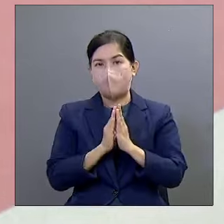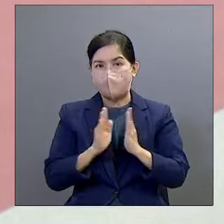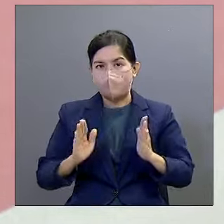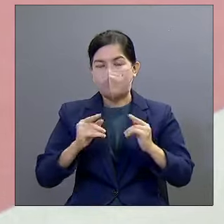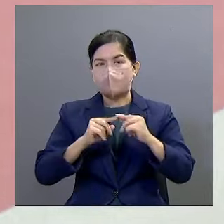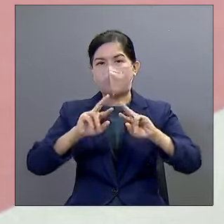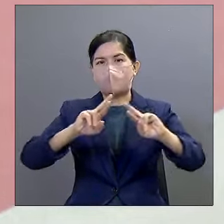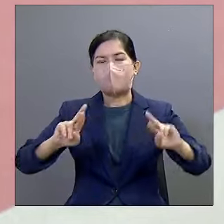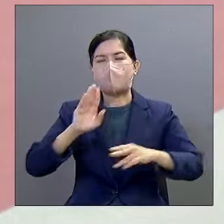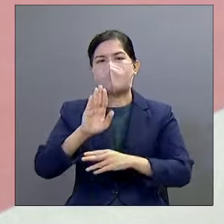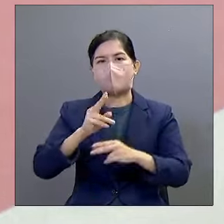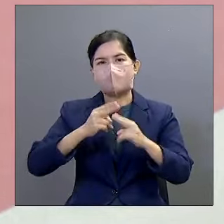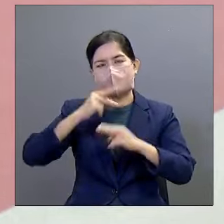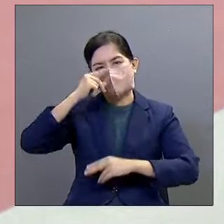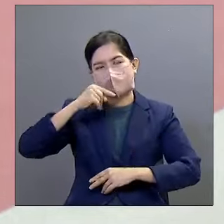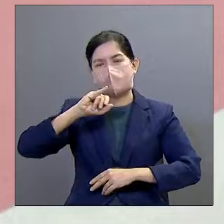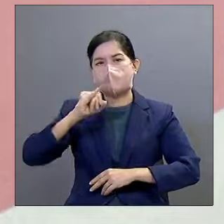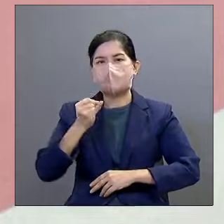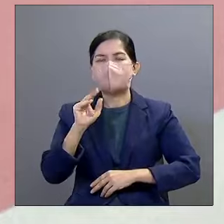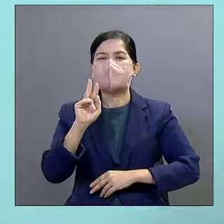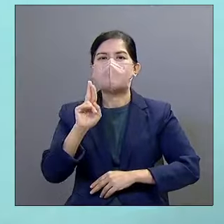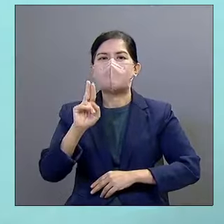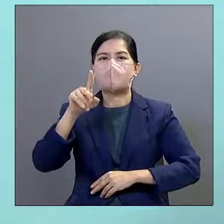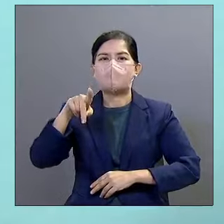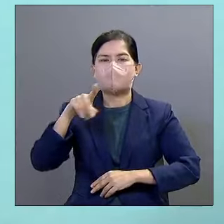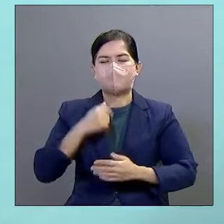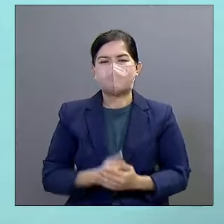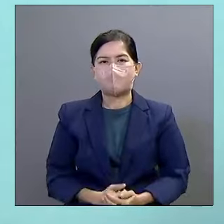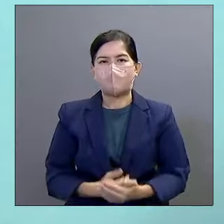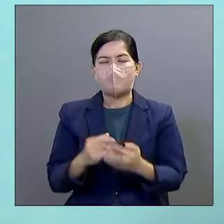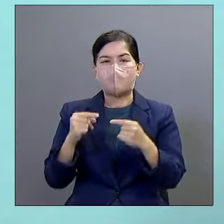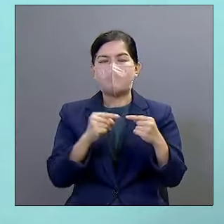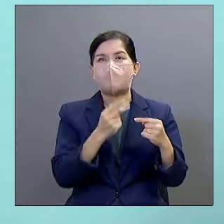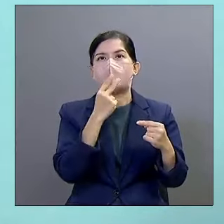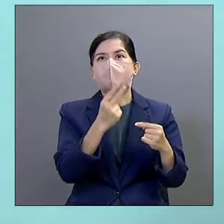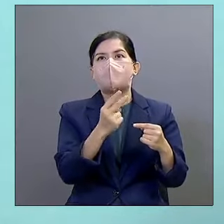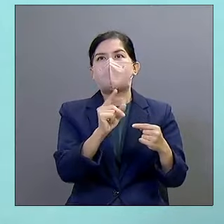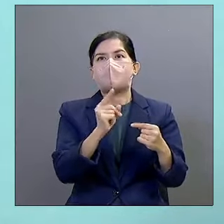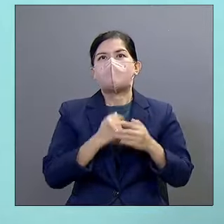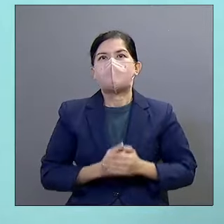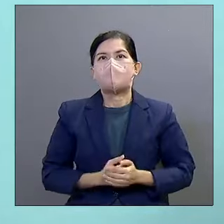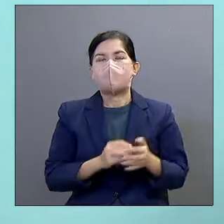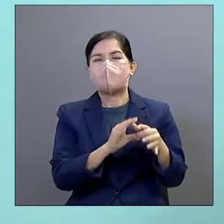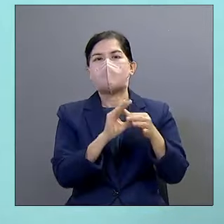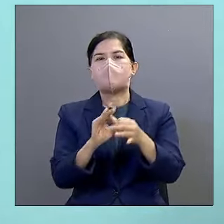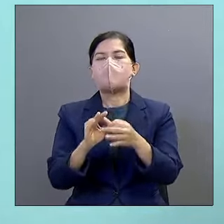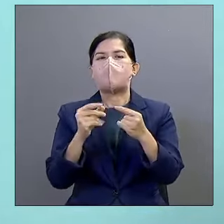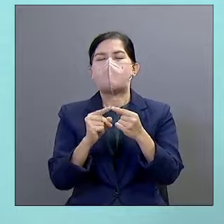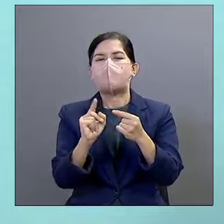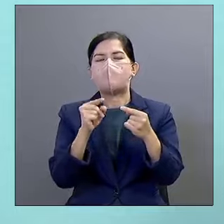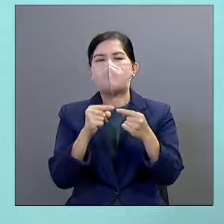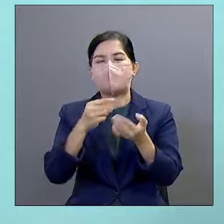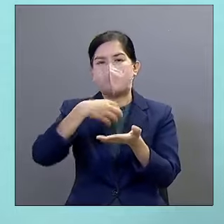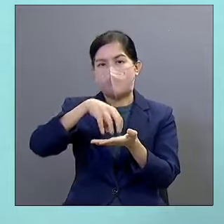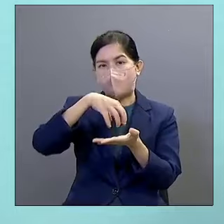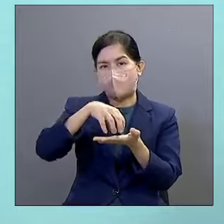สนับสนุนชุดผ้าไทยสวยๆวันนี้นะครับ นะคะอ่ะเดี๋ยวเราไปดูเรื่องราวเริ่มต้นกันหน่อยละ ครับ พูดถึงเรื่องราวบรรยากาศในโรงเรียน ทำไม เดี๋ยว